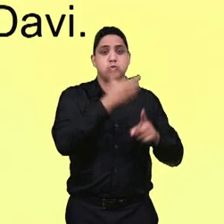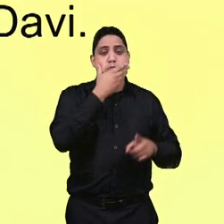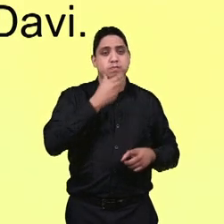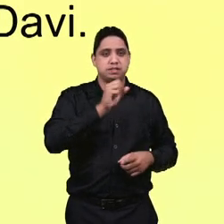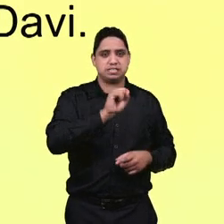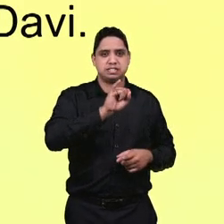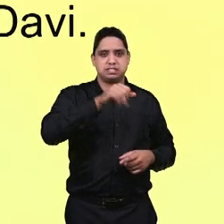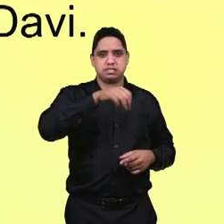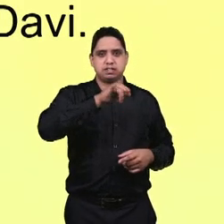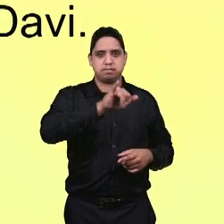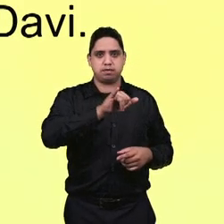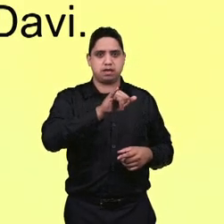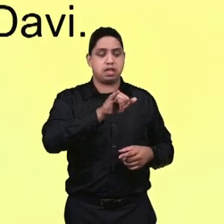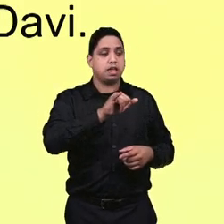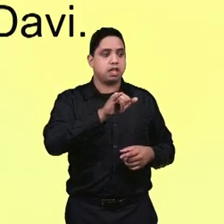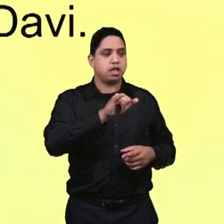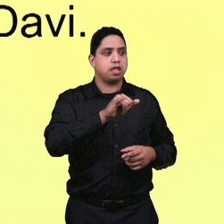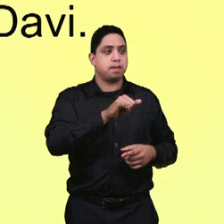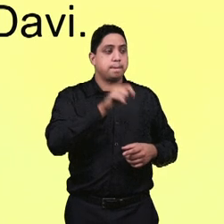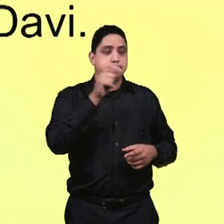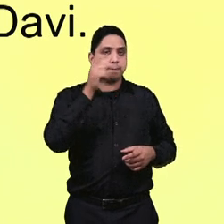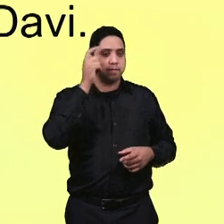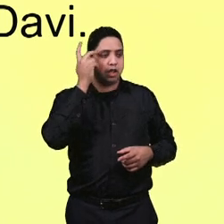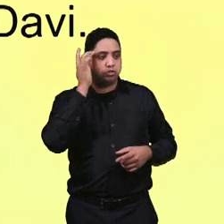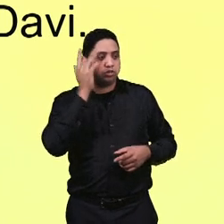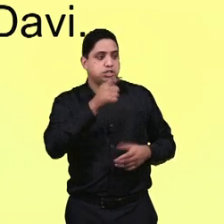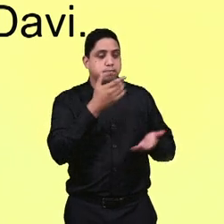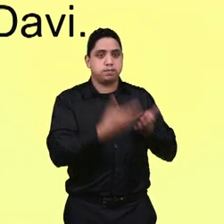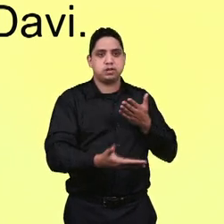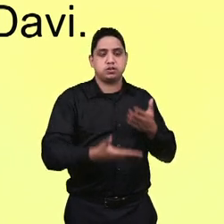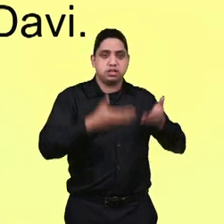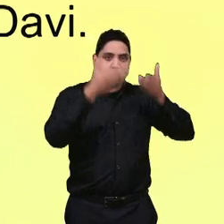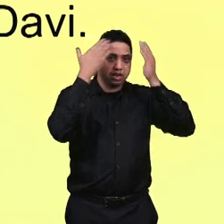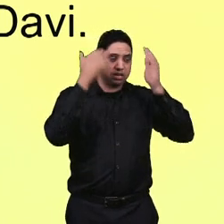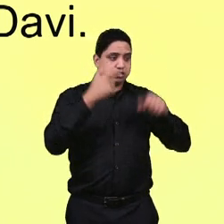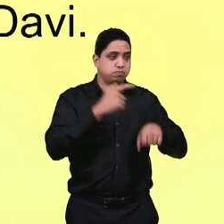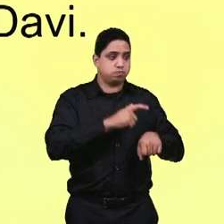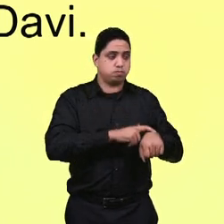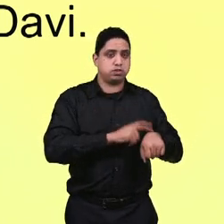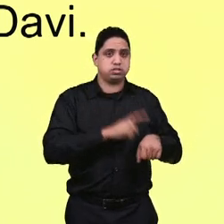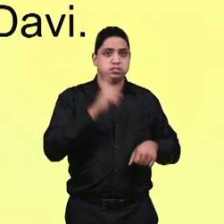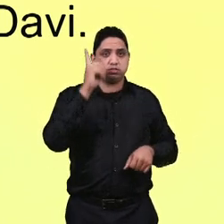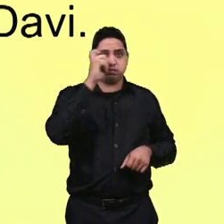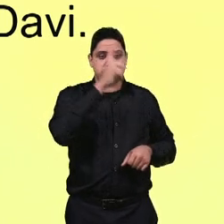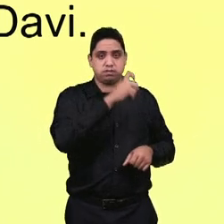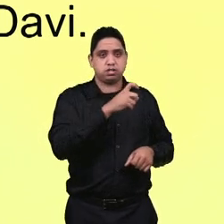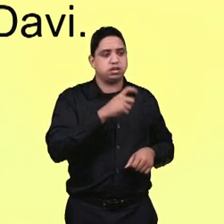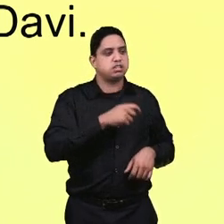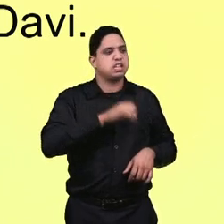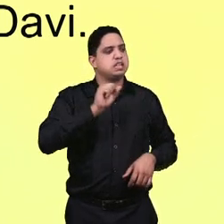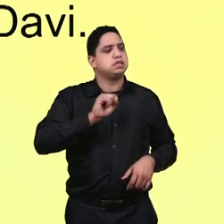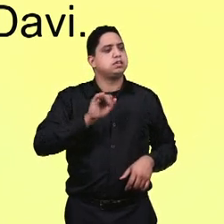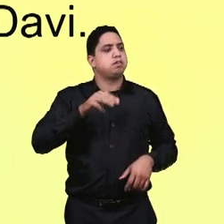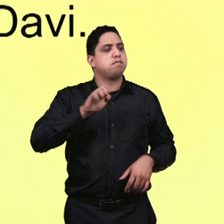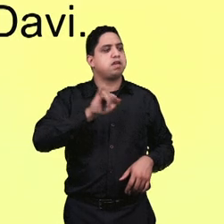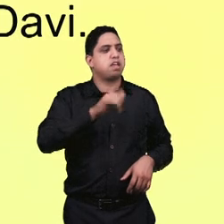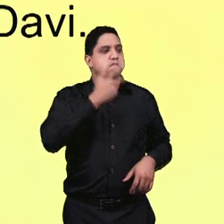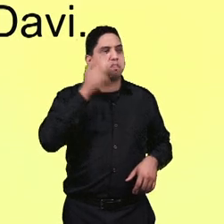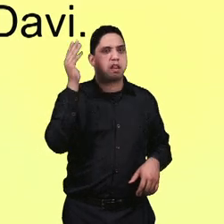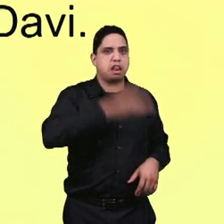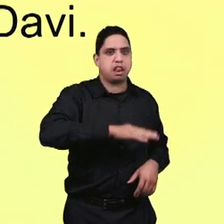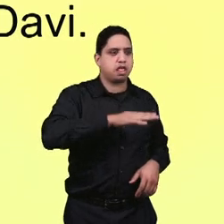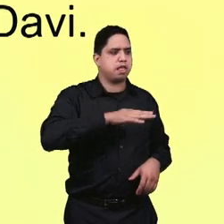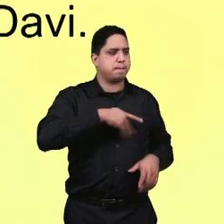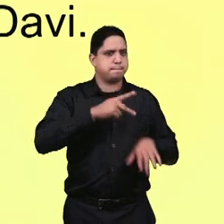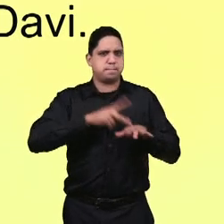royaume et qu'il était dans une situation difficile, il a maudit le roi et il a jeté des pierres sur moi, dans